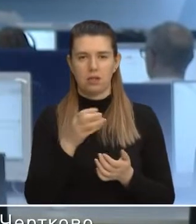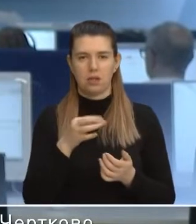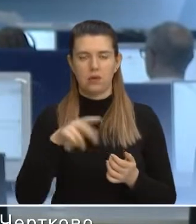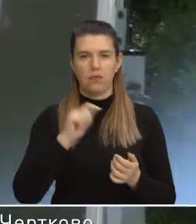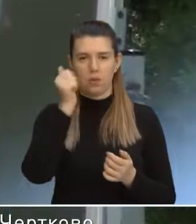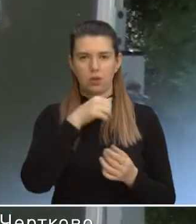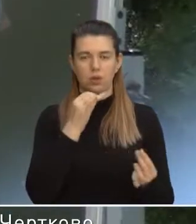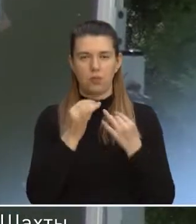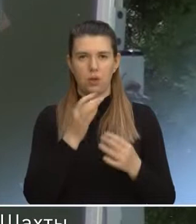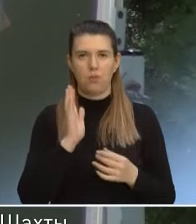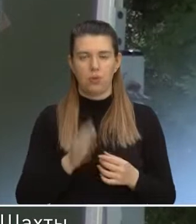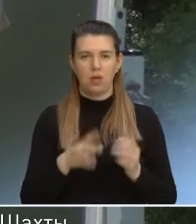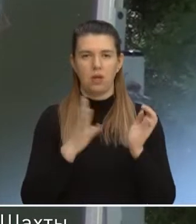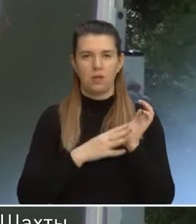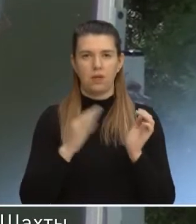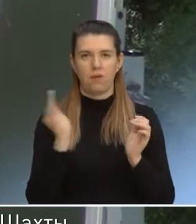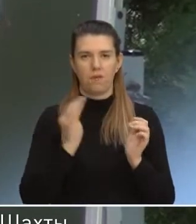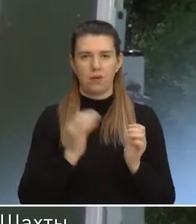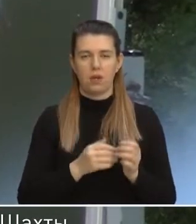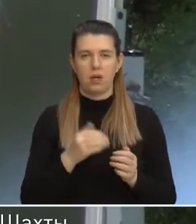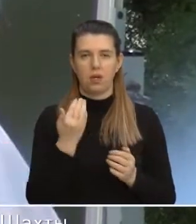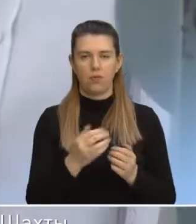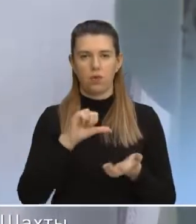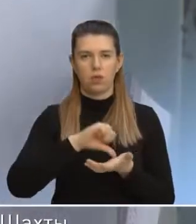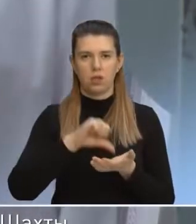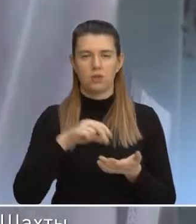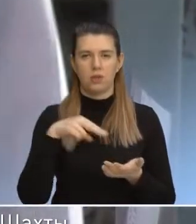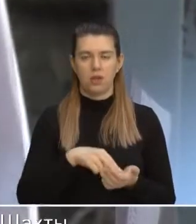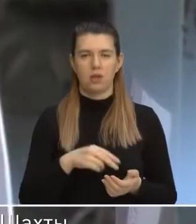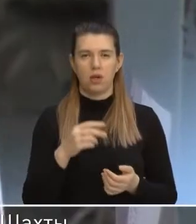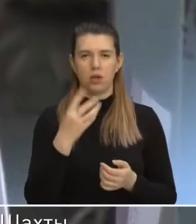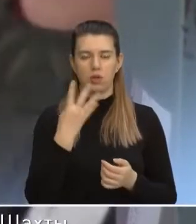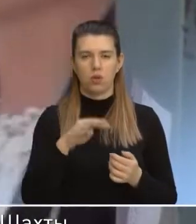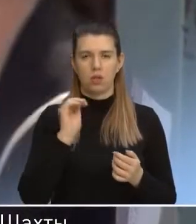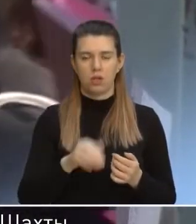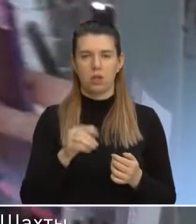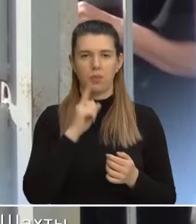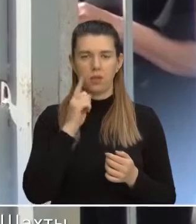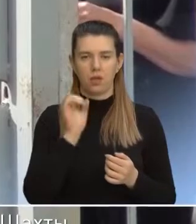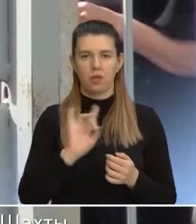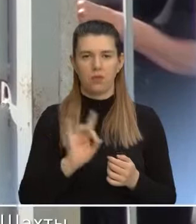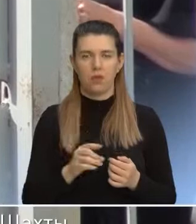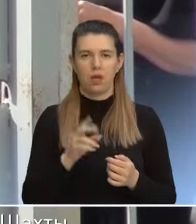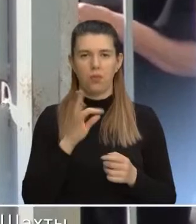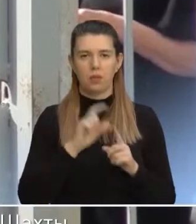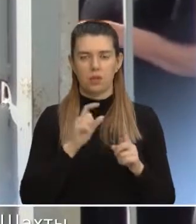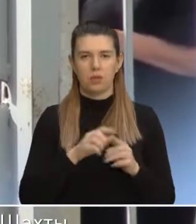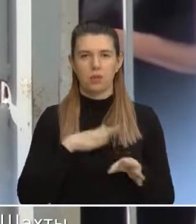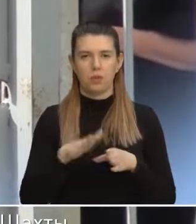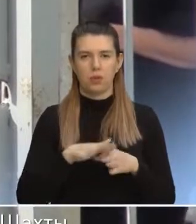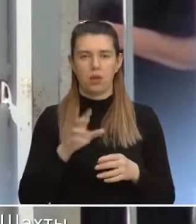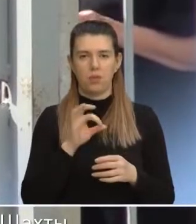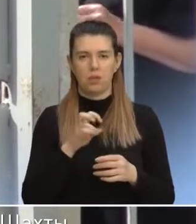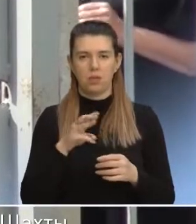этом году собеседование состоится 9 февраля. Его участниками станут 40 тысяч юных дончан. По словам